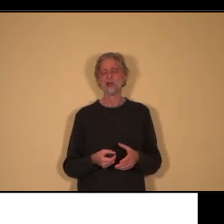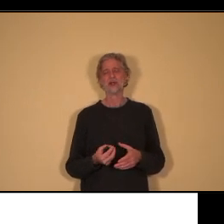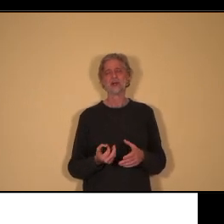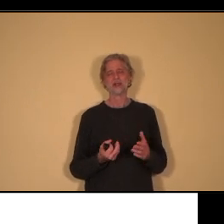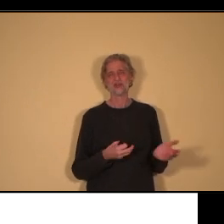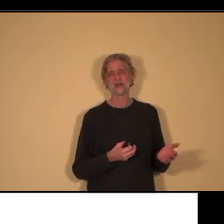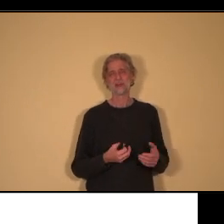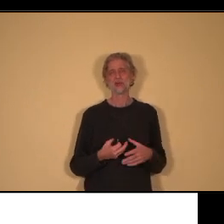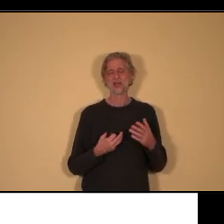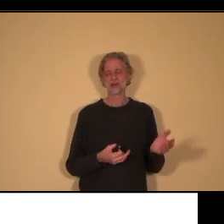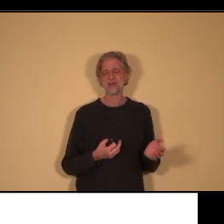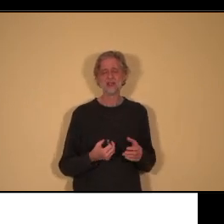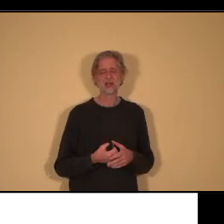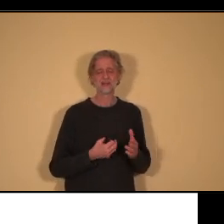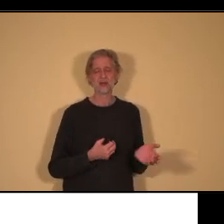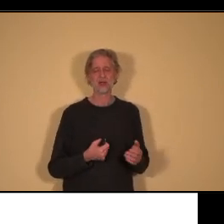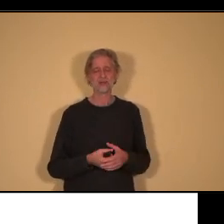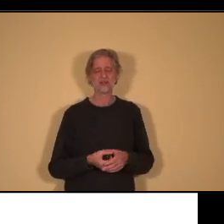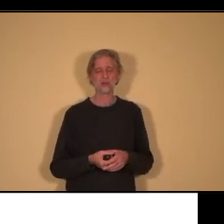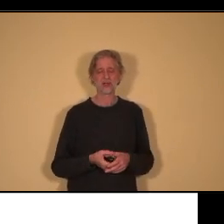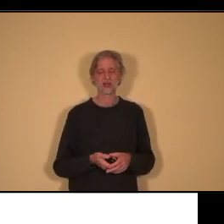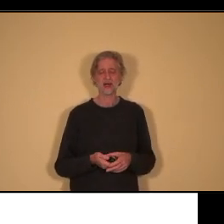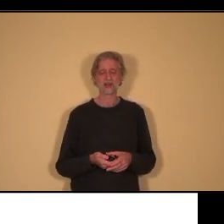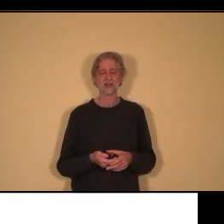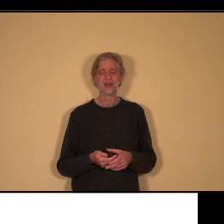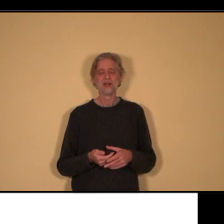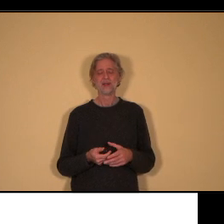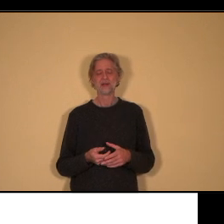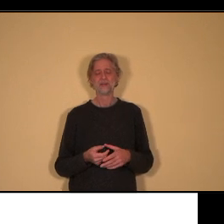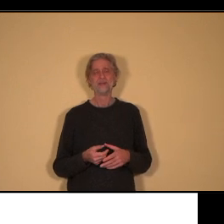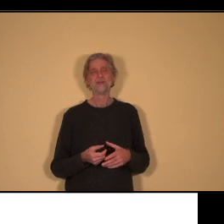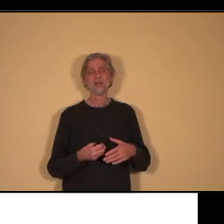Kobaltkatalysatoren. Hier sind die Temperaturen etwas niedriger, 200 bis 700 Grad.